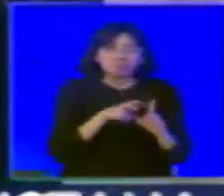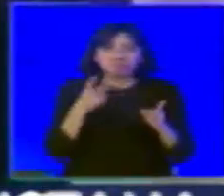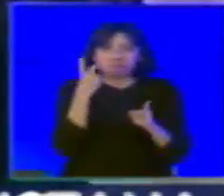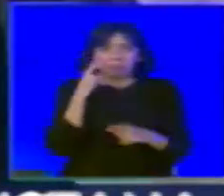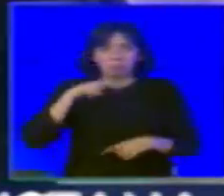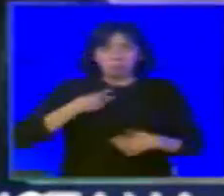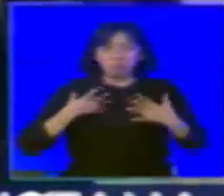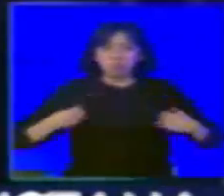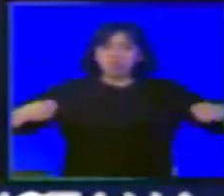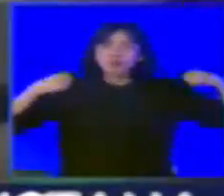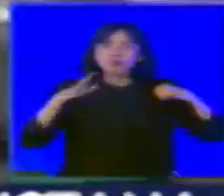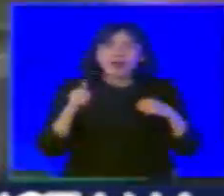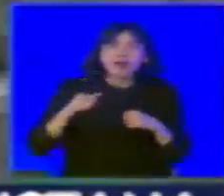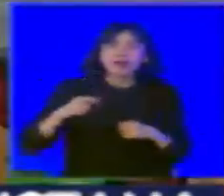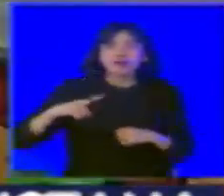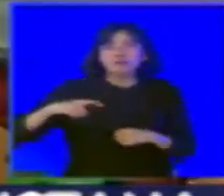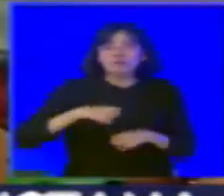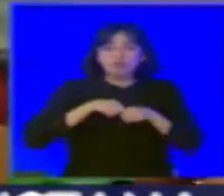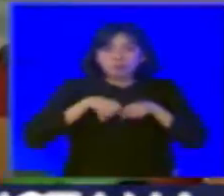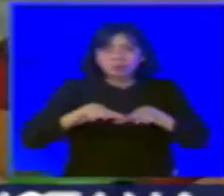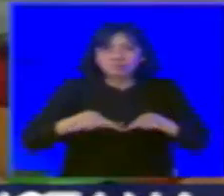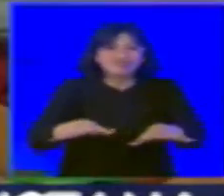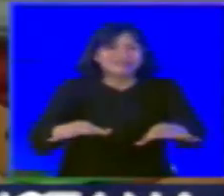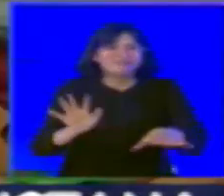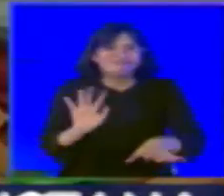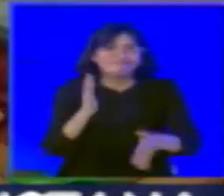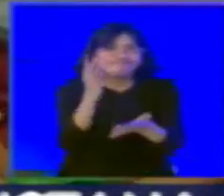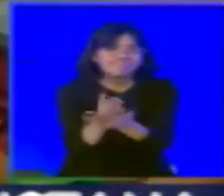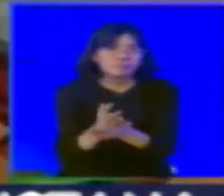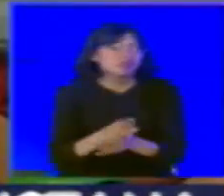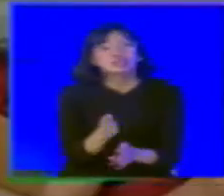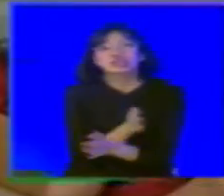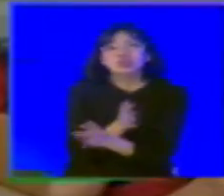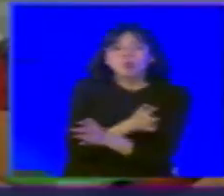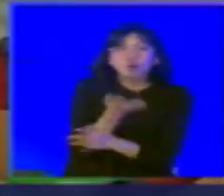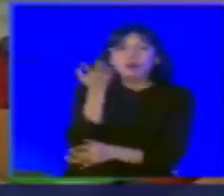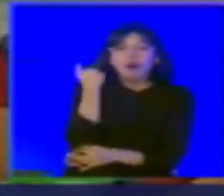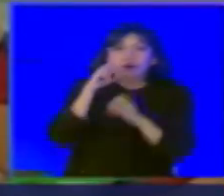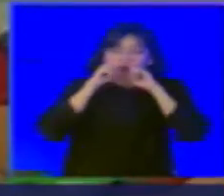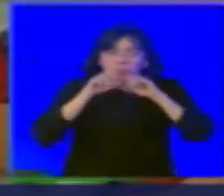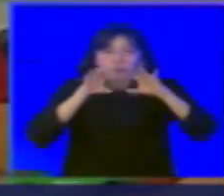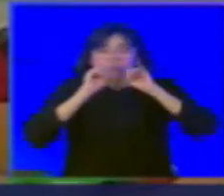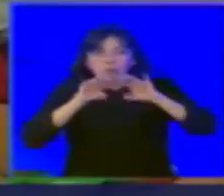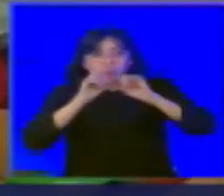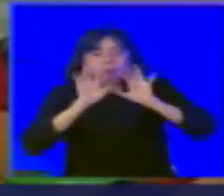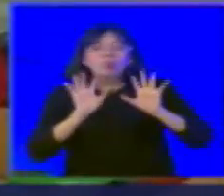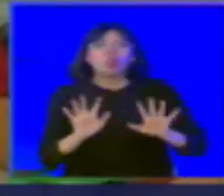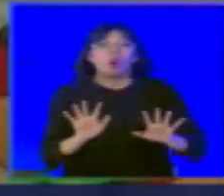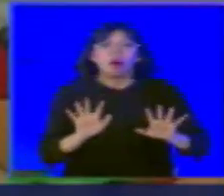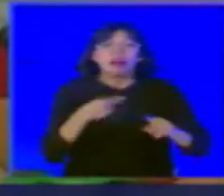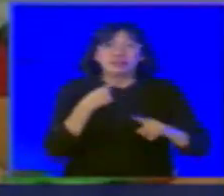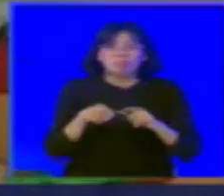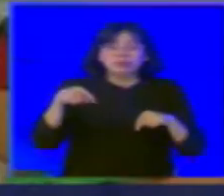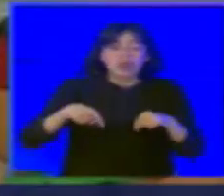bentuk pencegahan penyebaran virus corona. Sebelumnya sudah diberikan, tapi hanya sebatas himbauan. Tapi sekarang secara fisik dilakukan